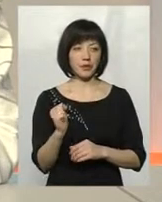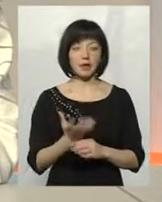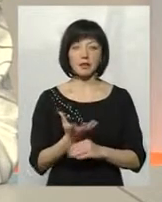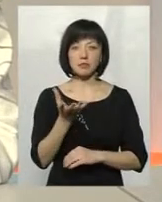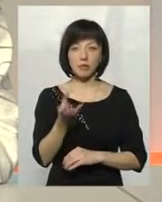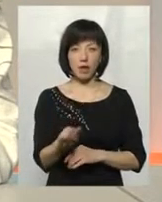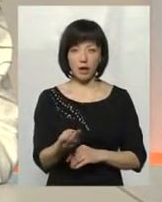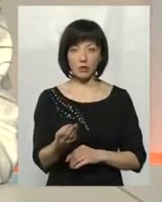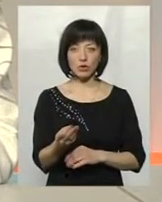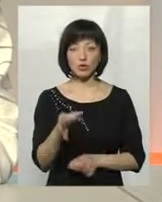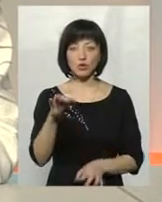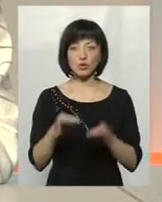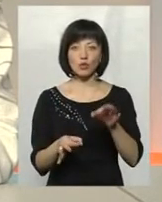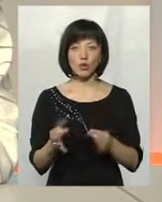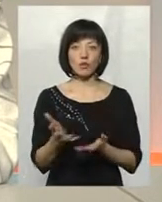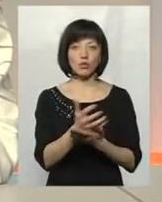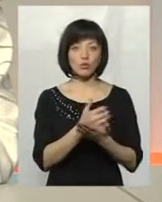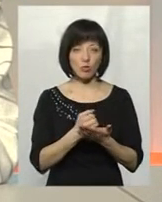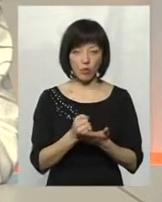сплату судового збору